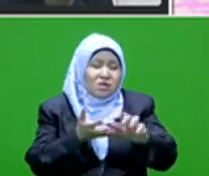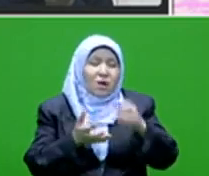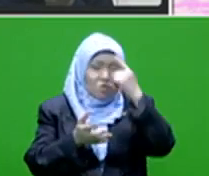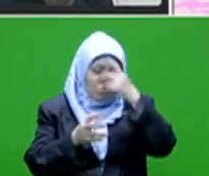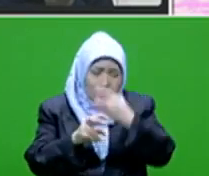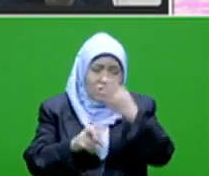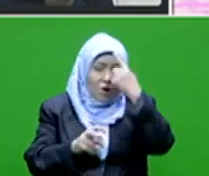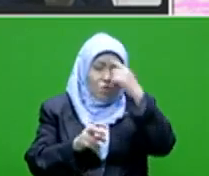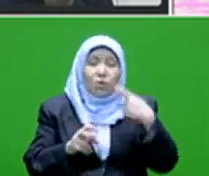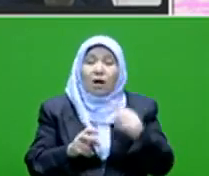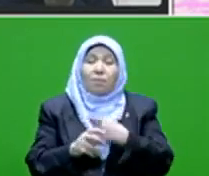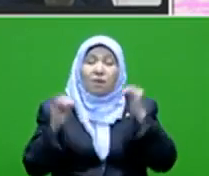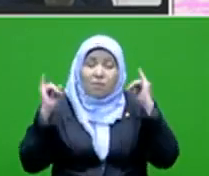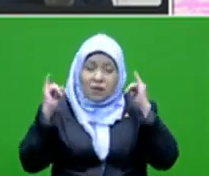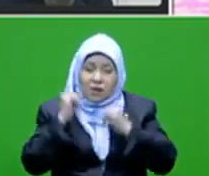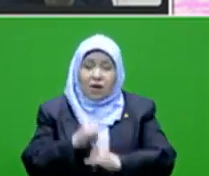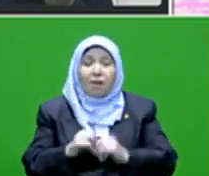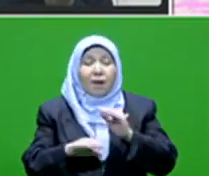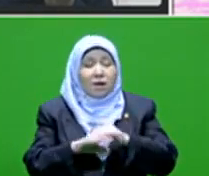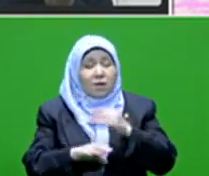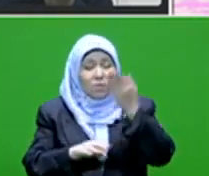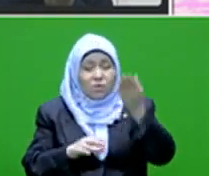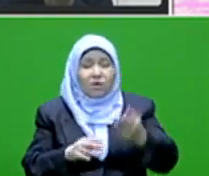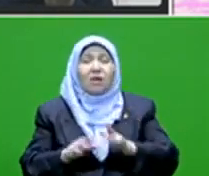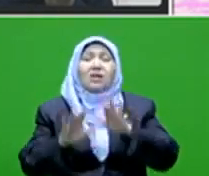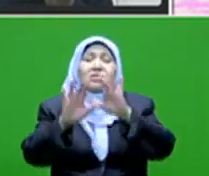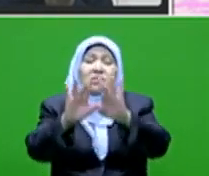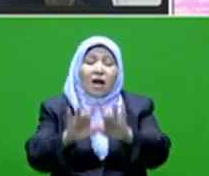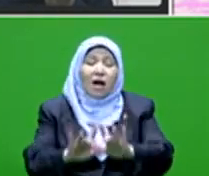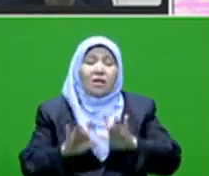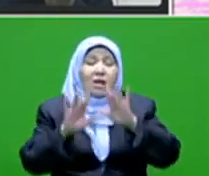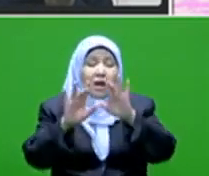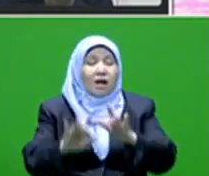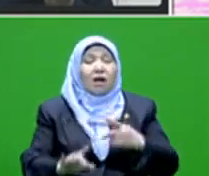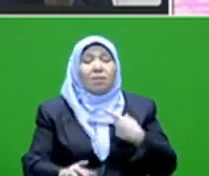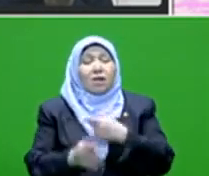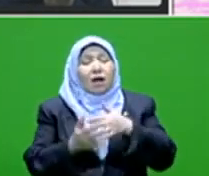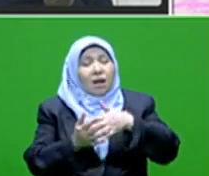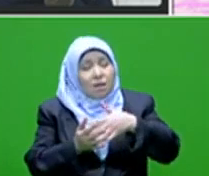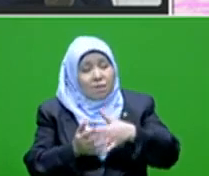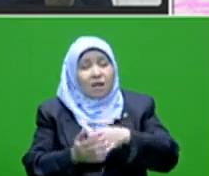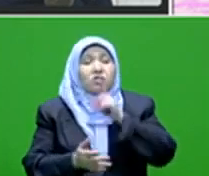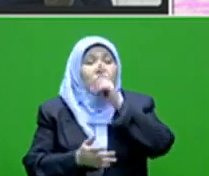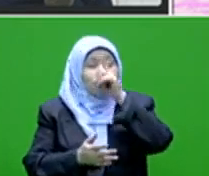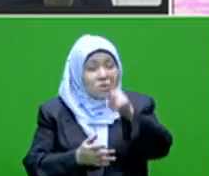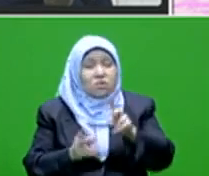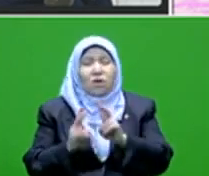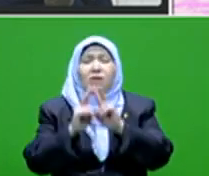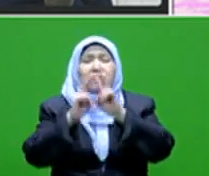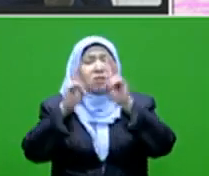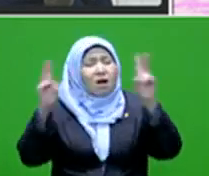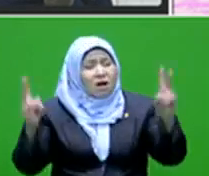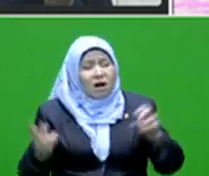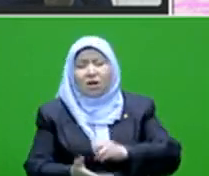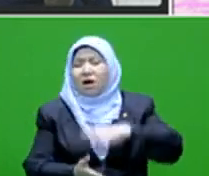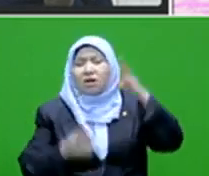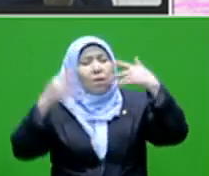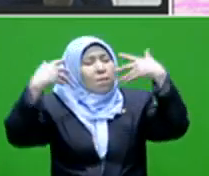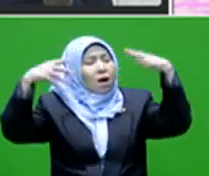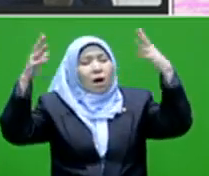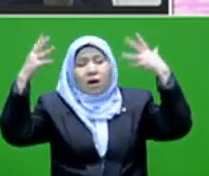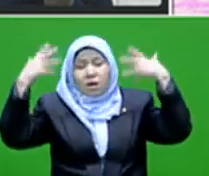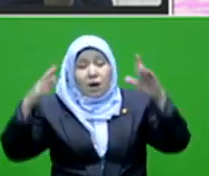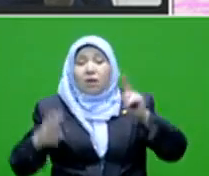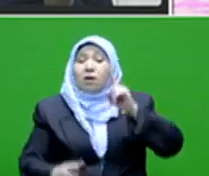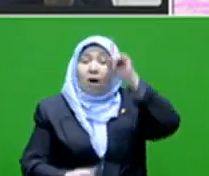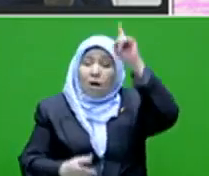kami beribadah padamu, ya Allah. Kasihanilah kami yang lemah, sesungguhnya Engkau yang Maha Kaya, Maha Hebat. Ya